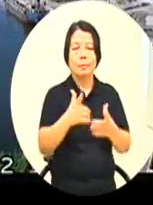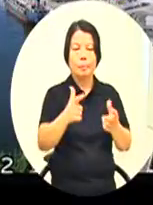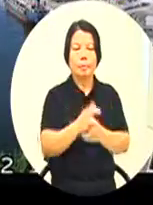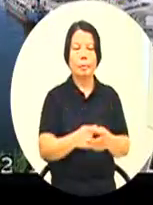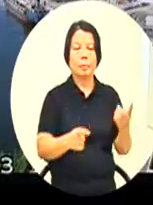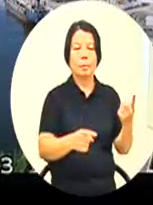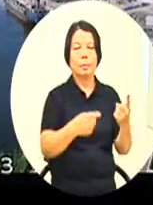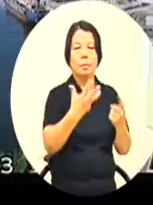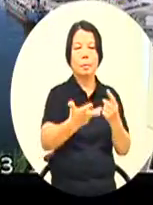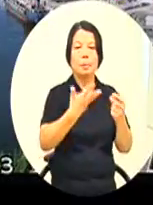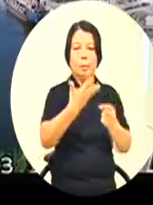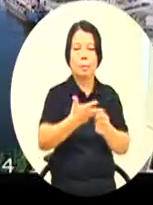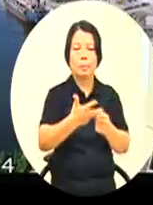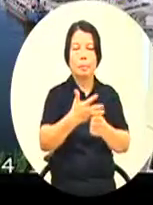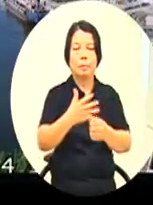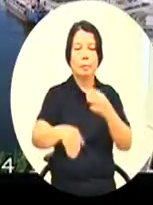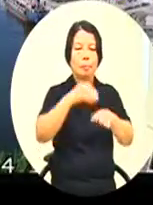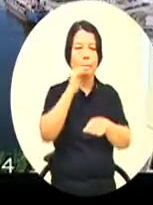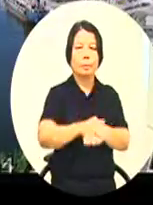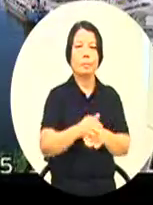108年完工的目标